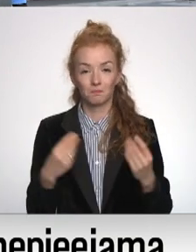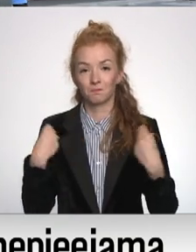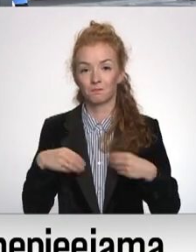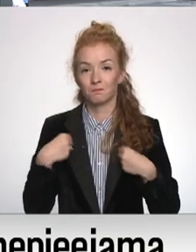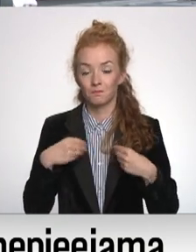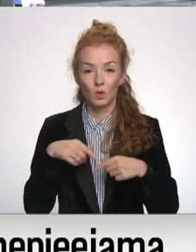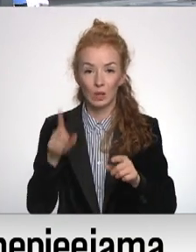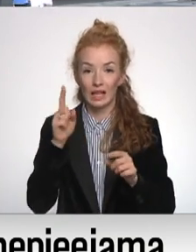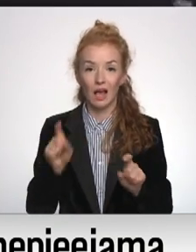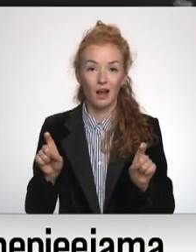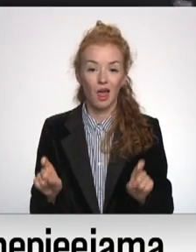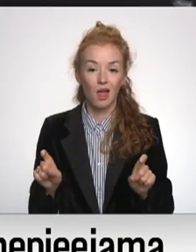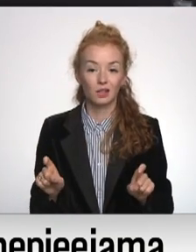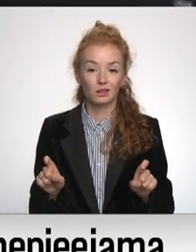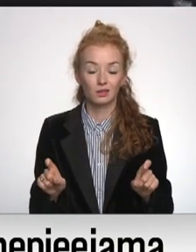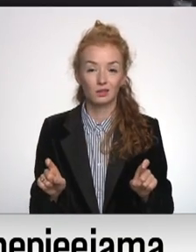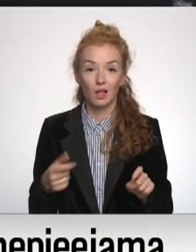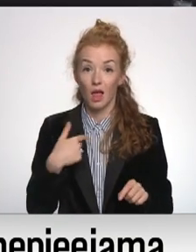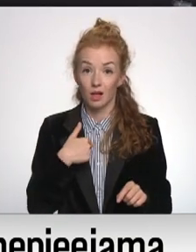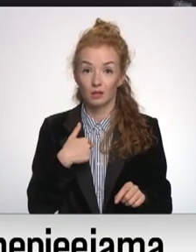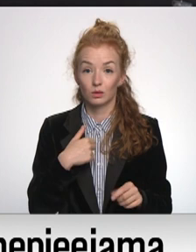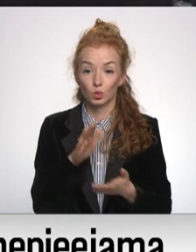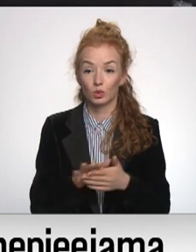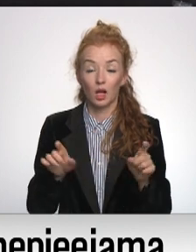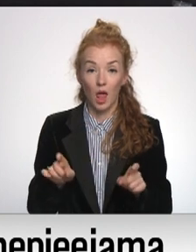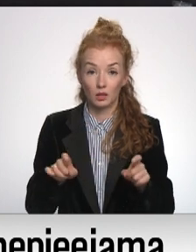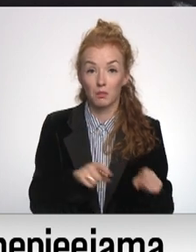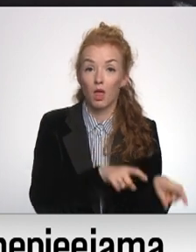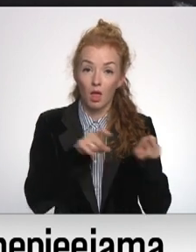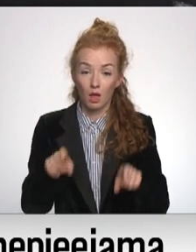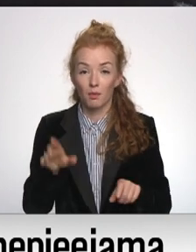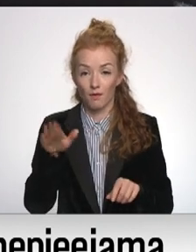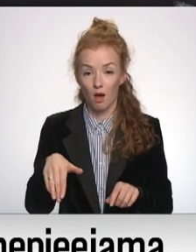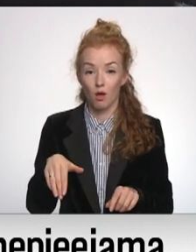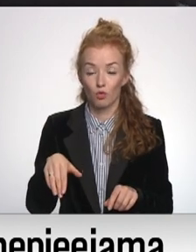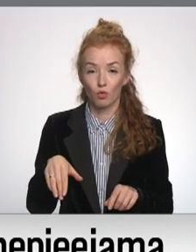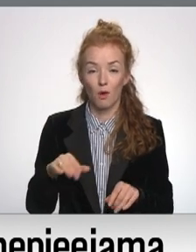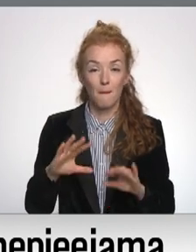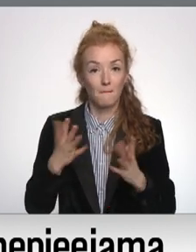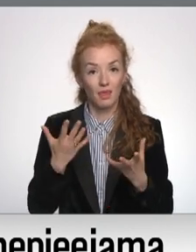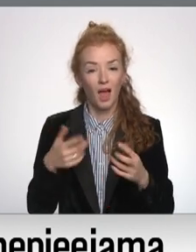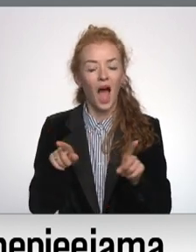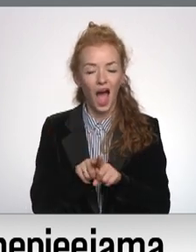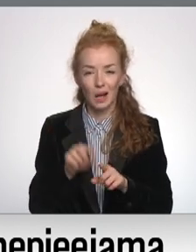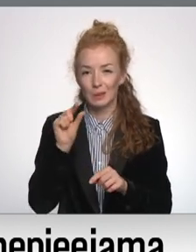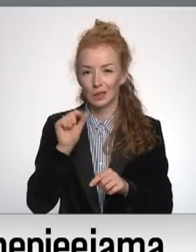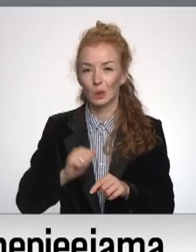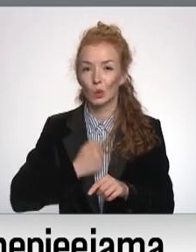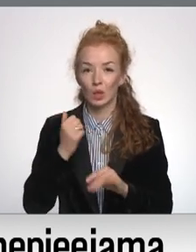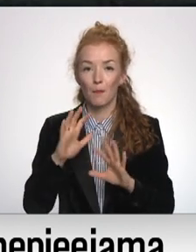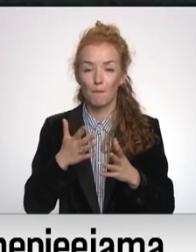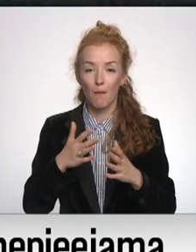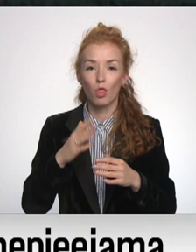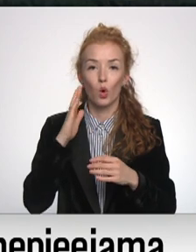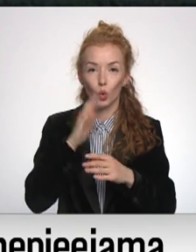Tur ir tikai krēsls. Es, piemēram, uz krēsla varu pārģērbties, bet arī grūti ir, bet uz kušetes